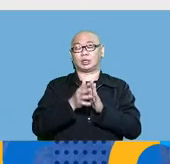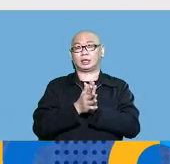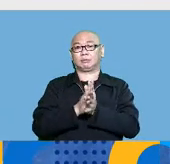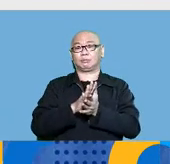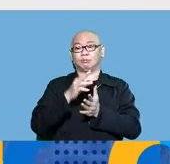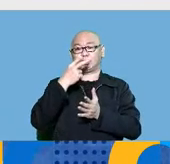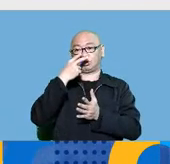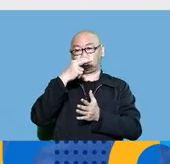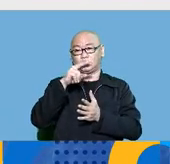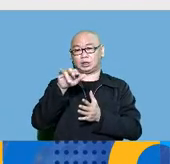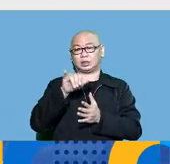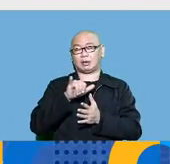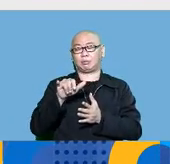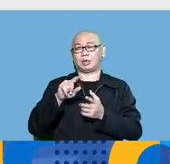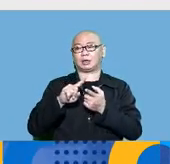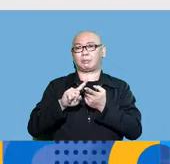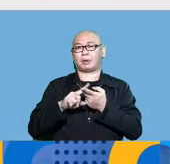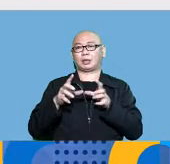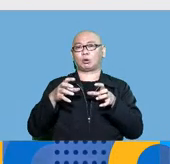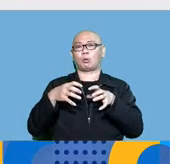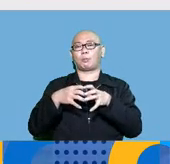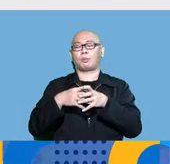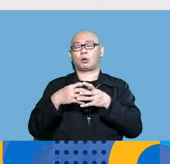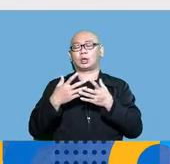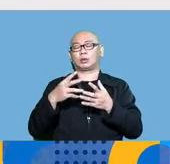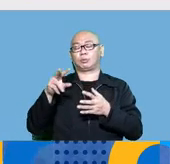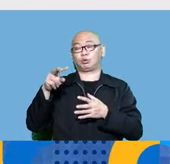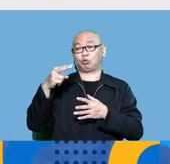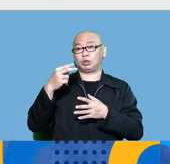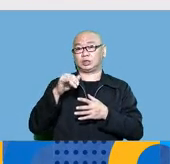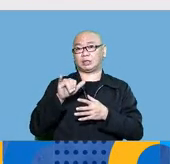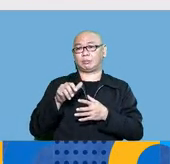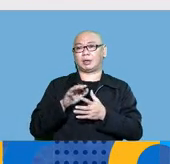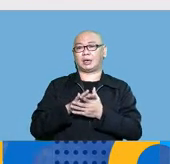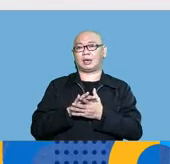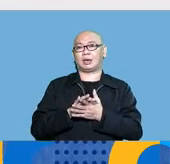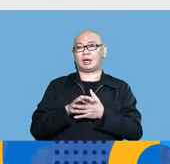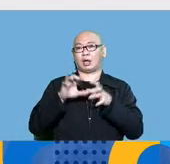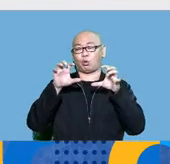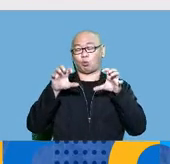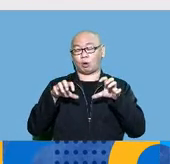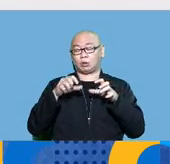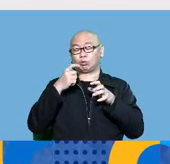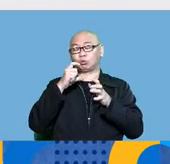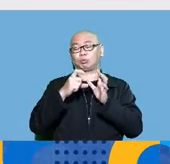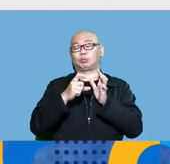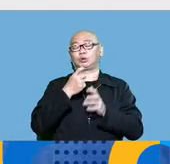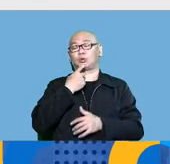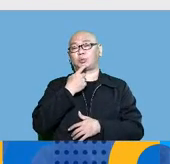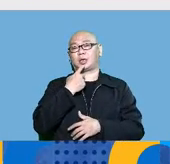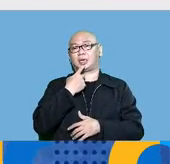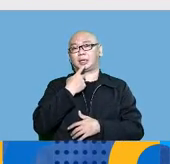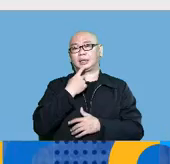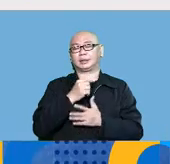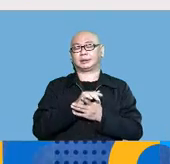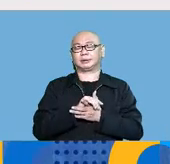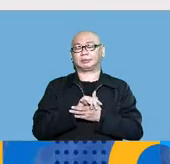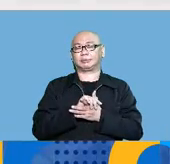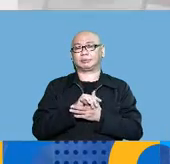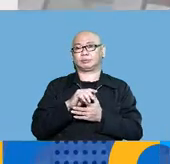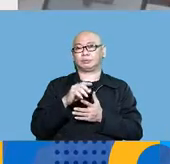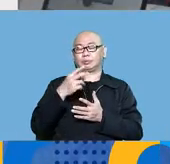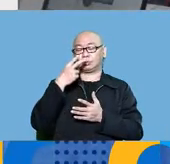baik terhadap sesama teman kelompok maupun peduli terhadap hewan percobaan. Kepedulian terhadap